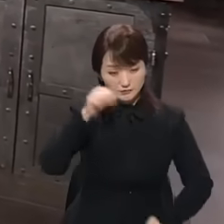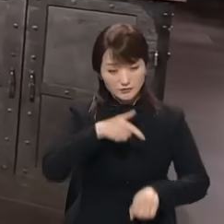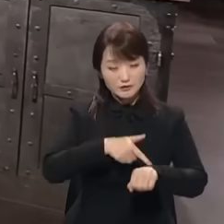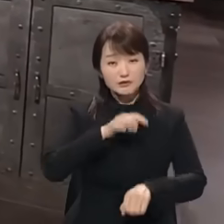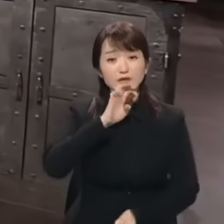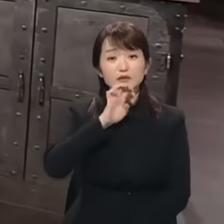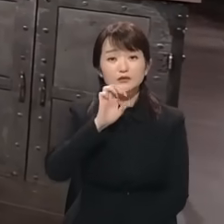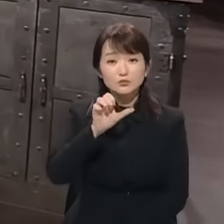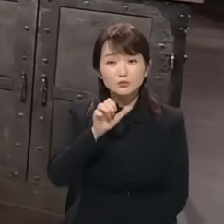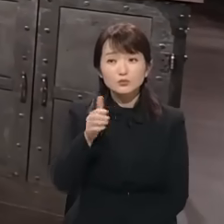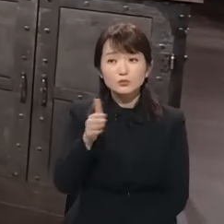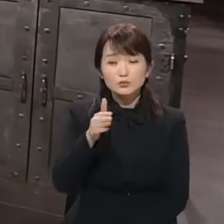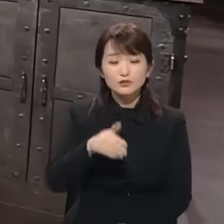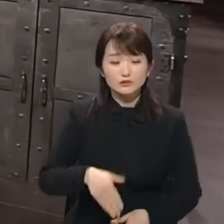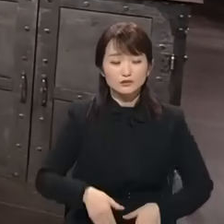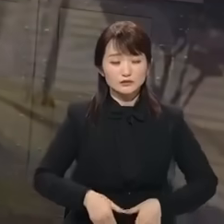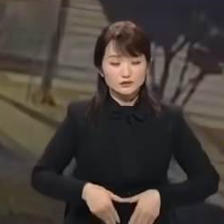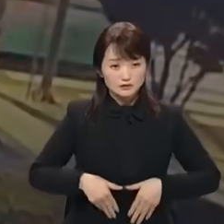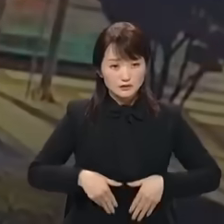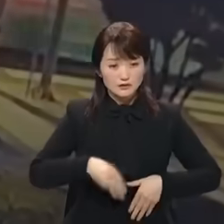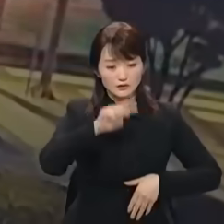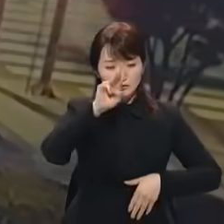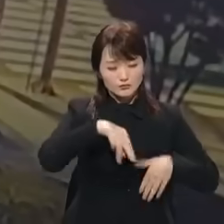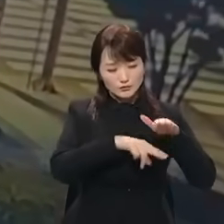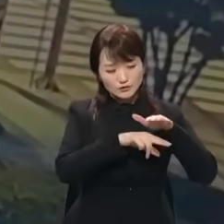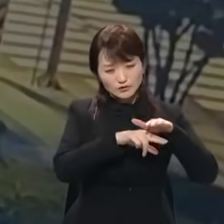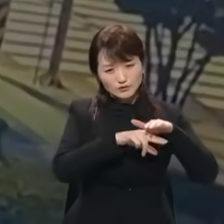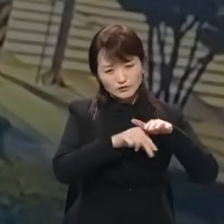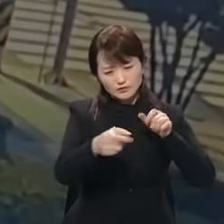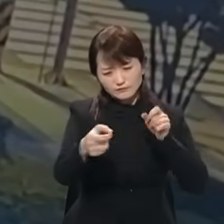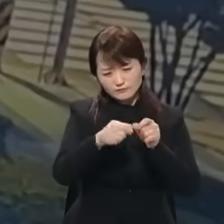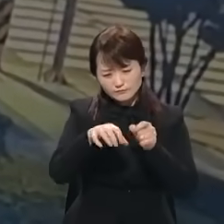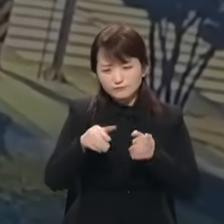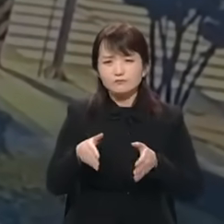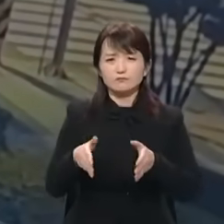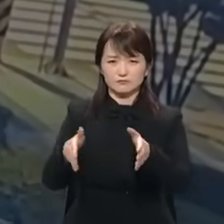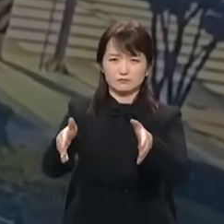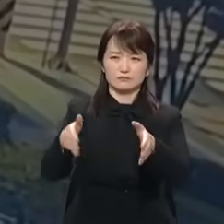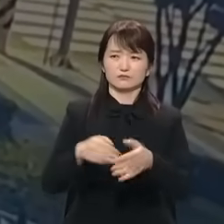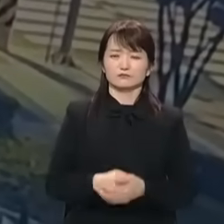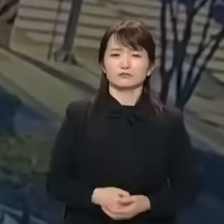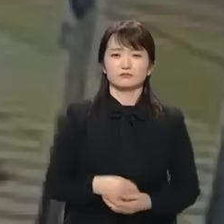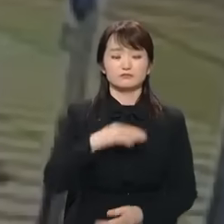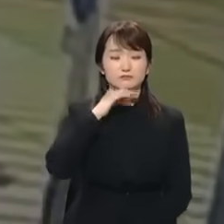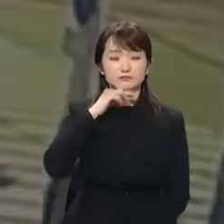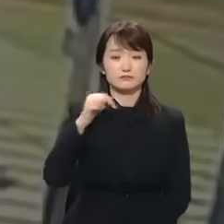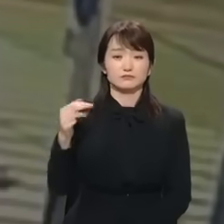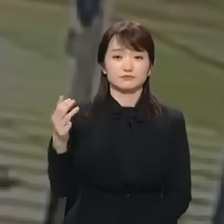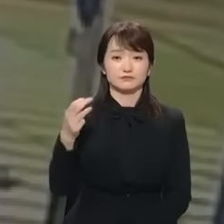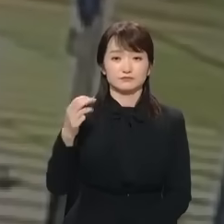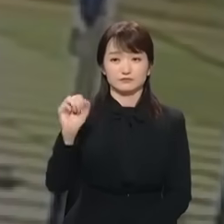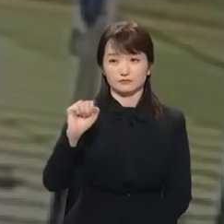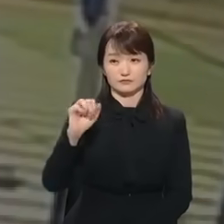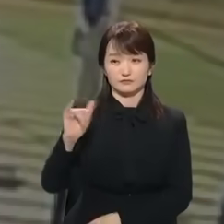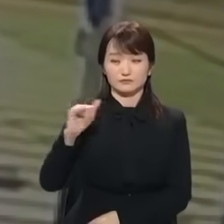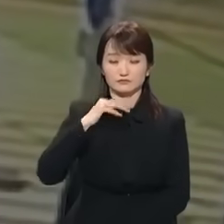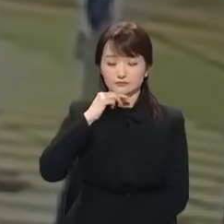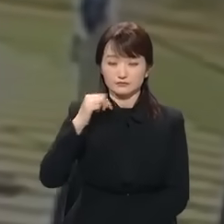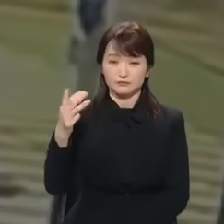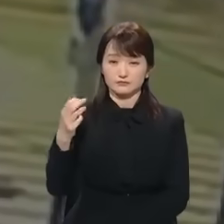45분 쯤에 그 남춘천역 인근 도로에서 벌어진 사고였습니다 80세 80대 운전자가 당신 아이가